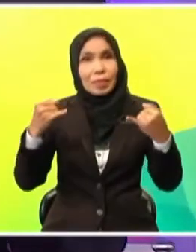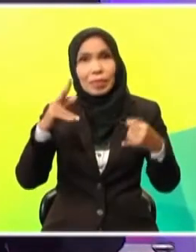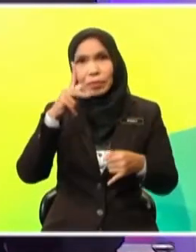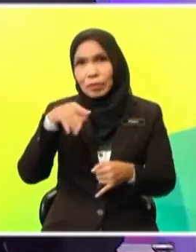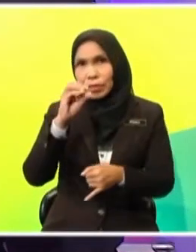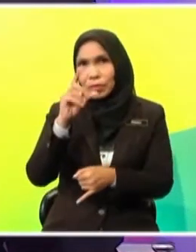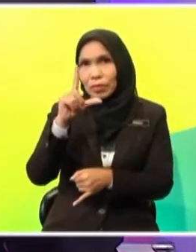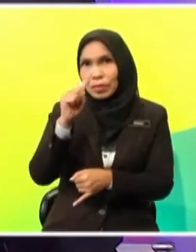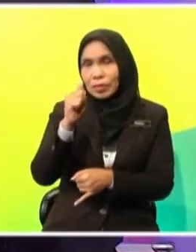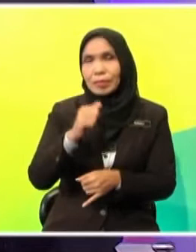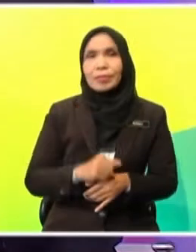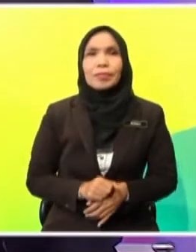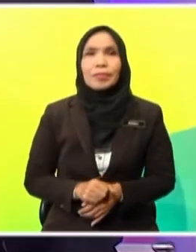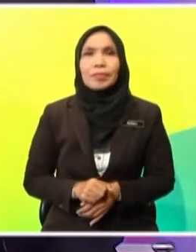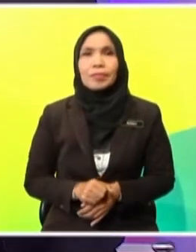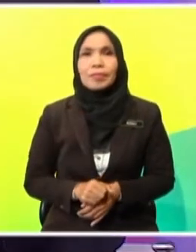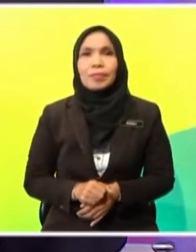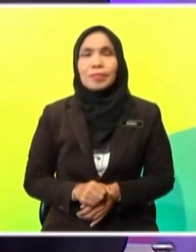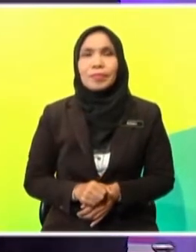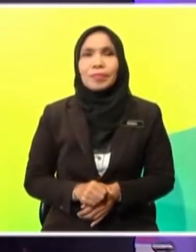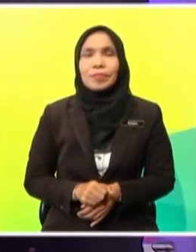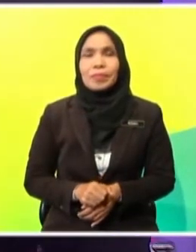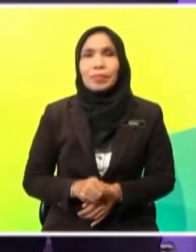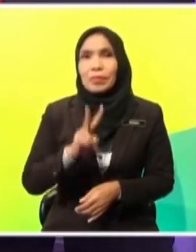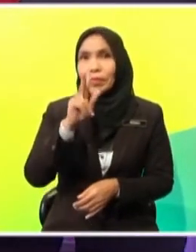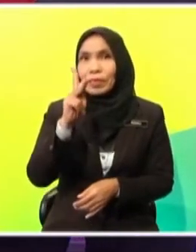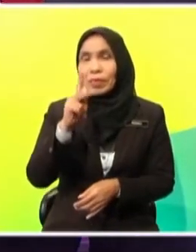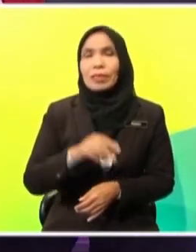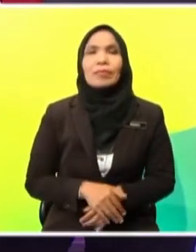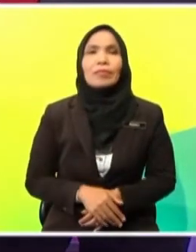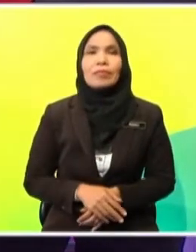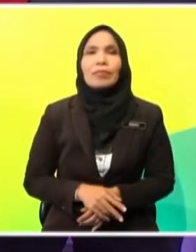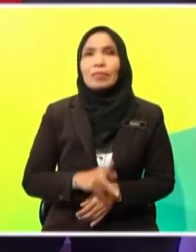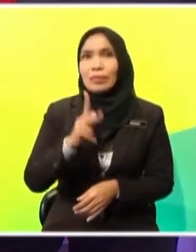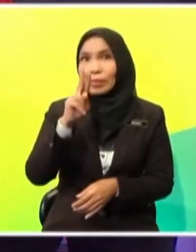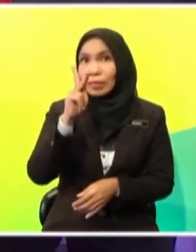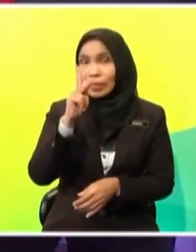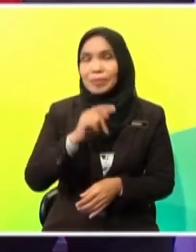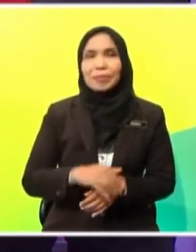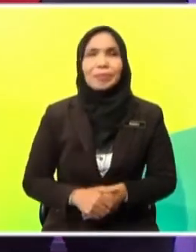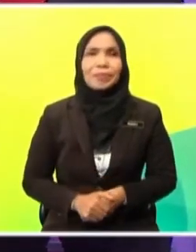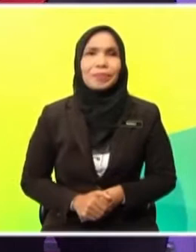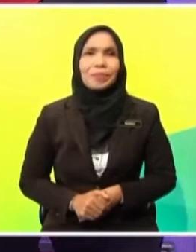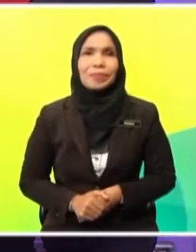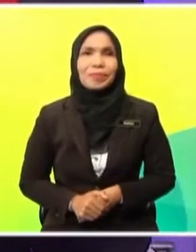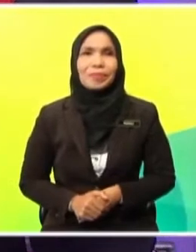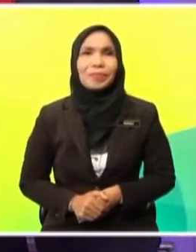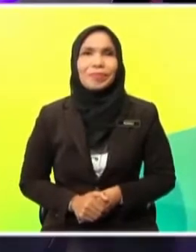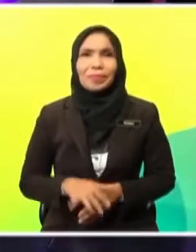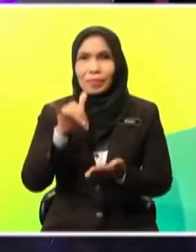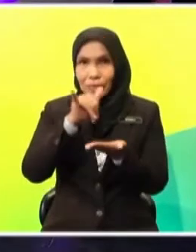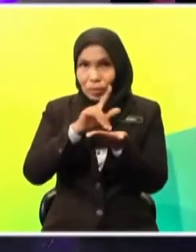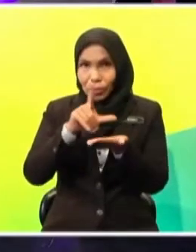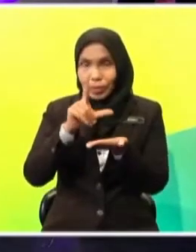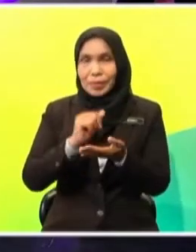adalah iainbkt dan ksemen bookel konsumen Jadi itulah mungkin